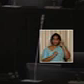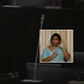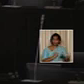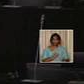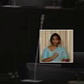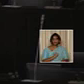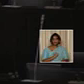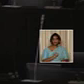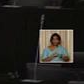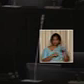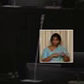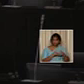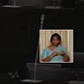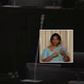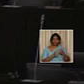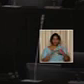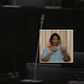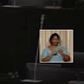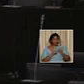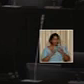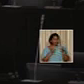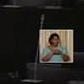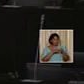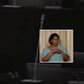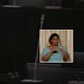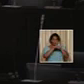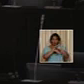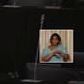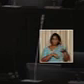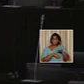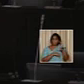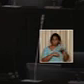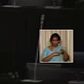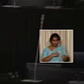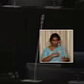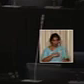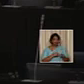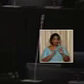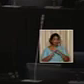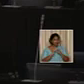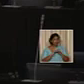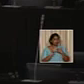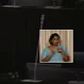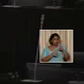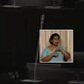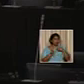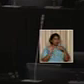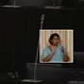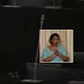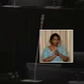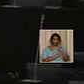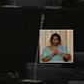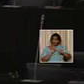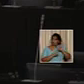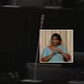වෙනවා. දැනටමත් මේ පශු වෛද්‍ය කාර්යාල මට්ටමින් හඳුනාගෙන ඇති ප්‍රදේශවල මේ ගැටලුව පිළිබඳව අදාළ ආයතනත් එක්ක